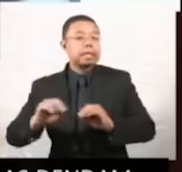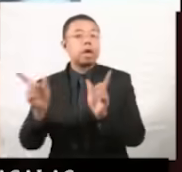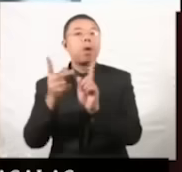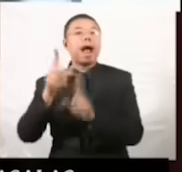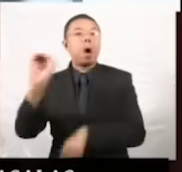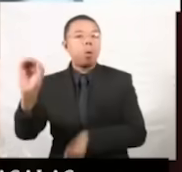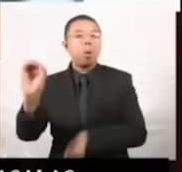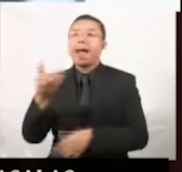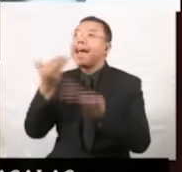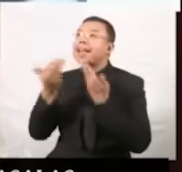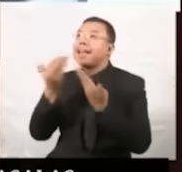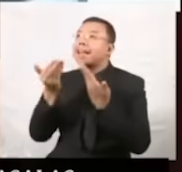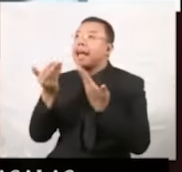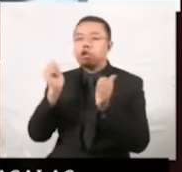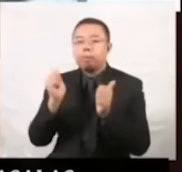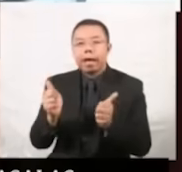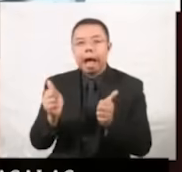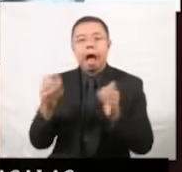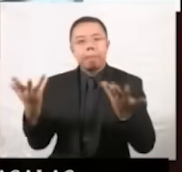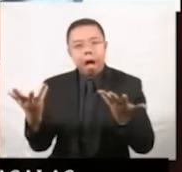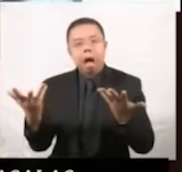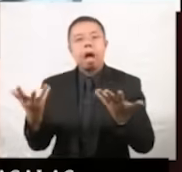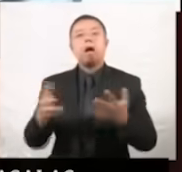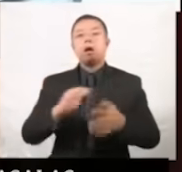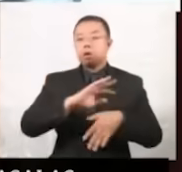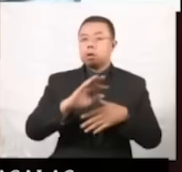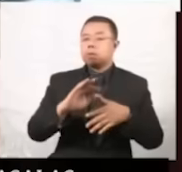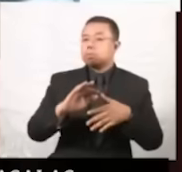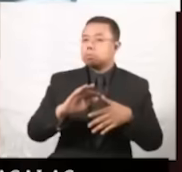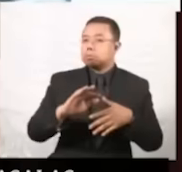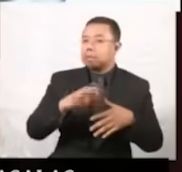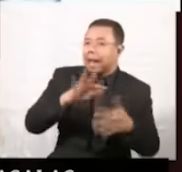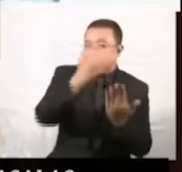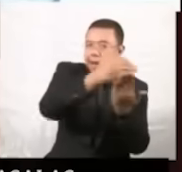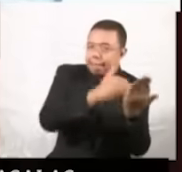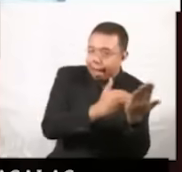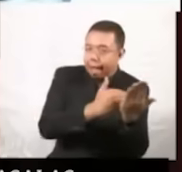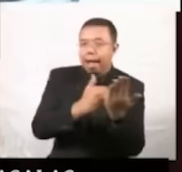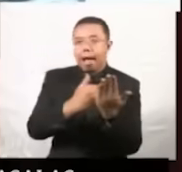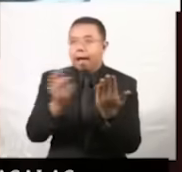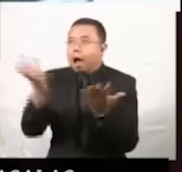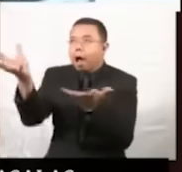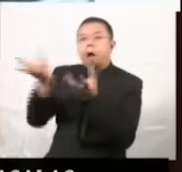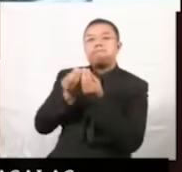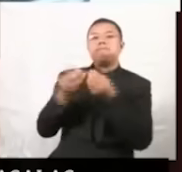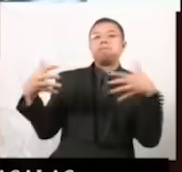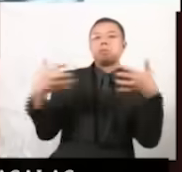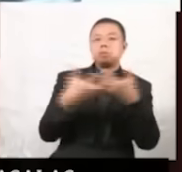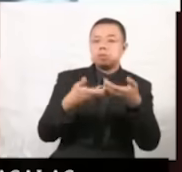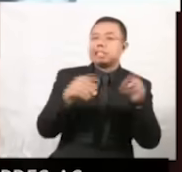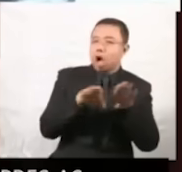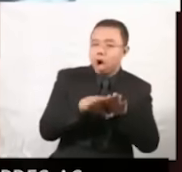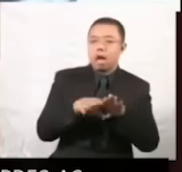Who untuk menyingkronkan apa yang menjadi data-data dan apa yang kami alami yang